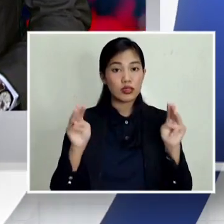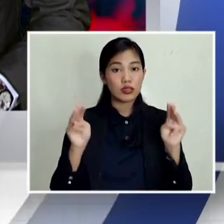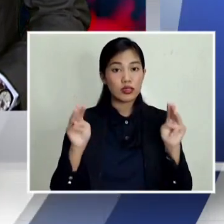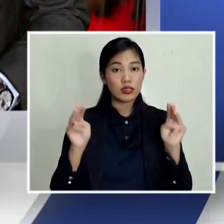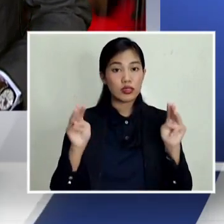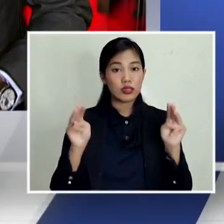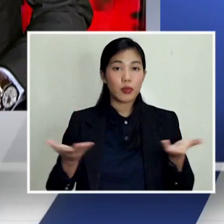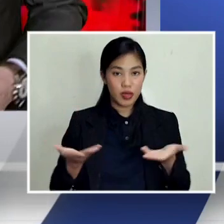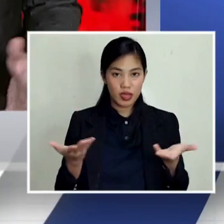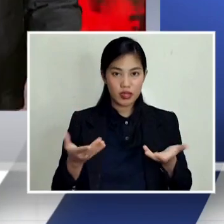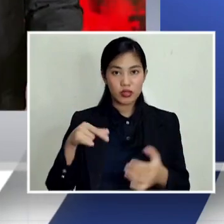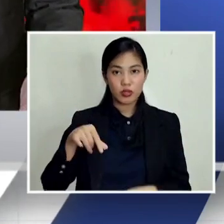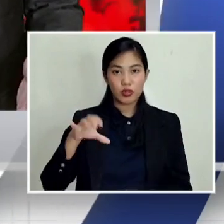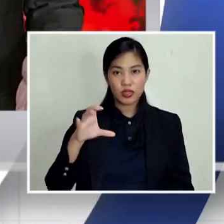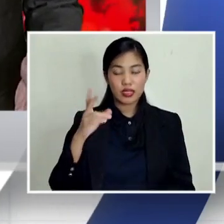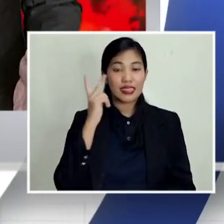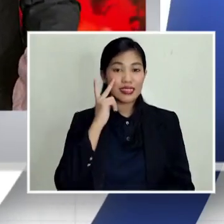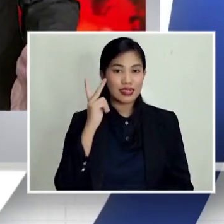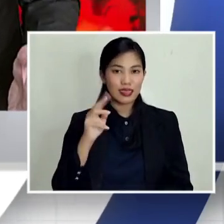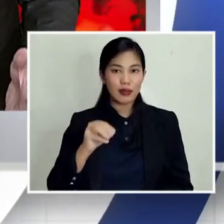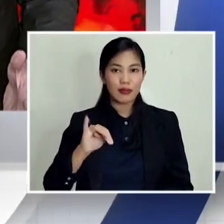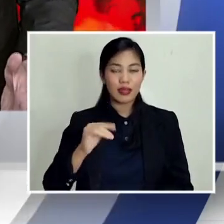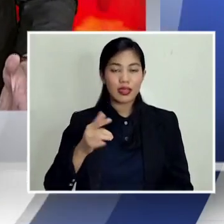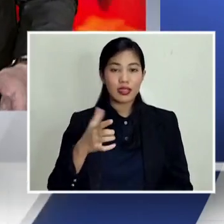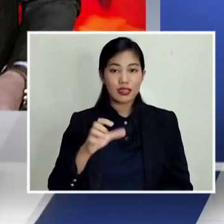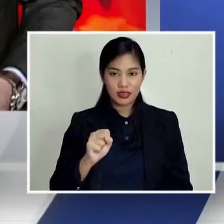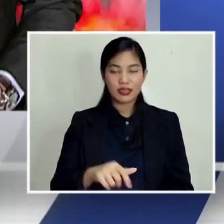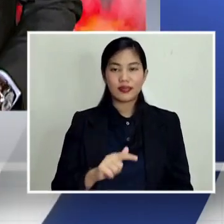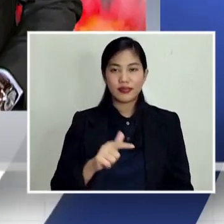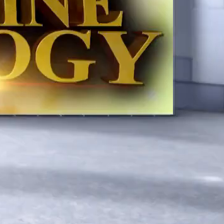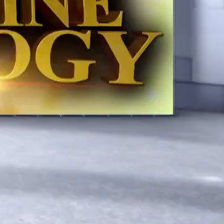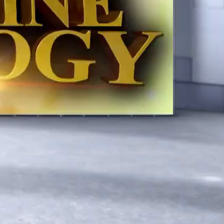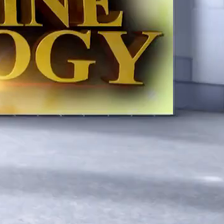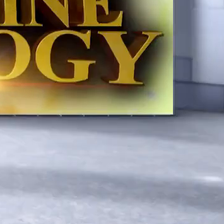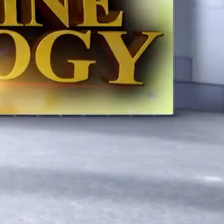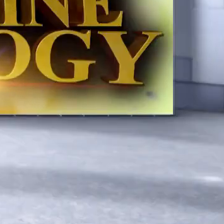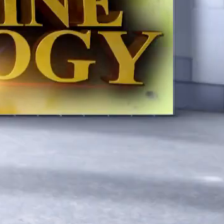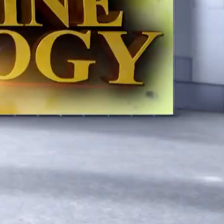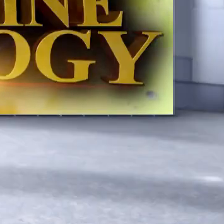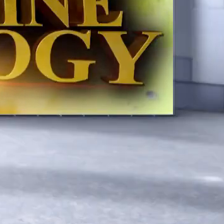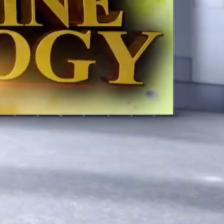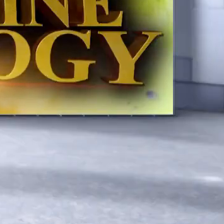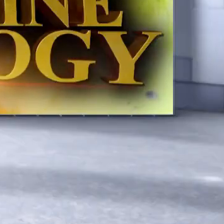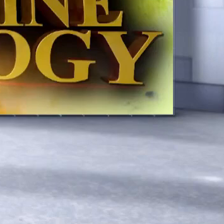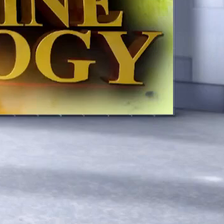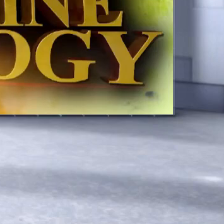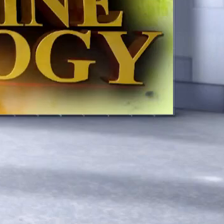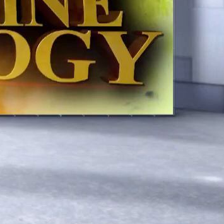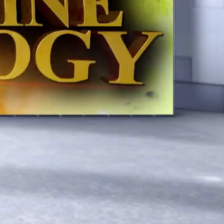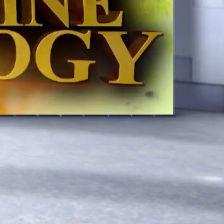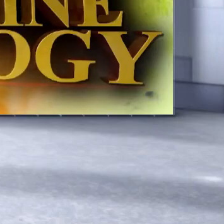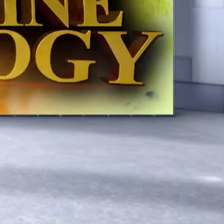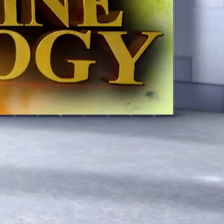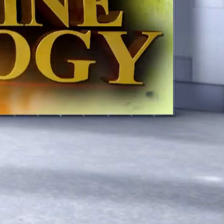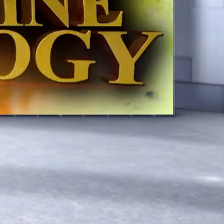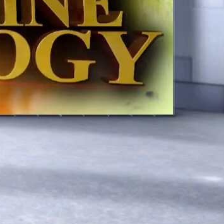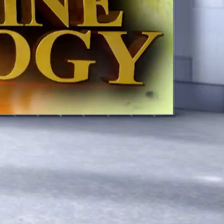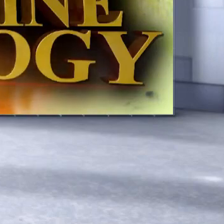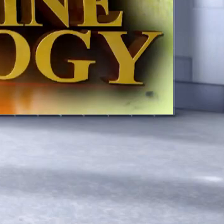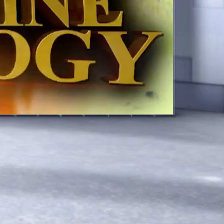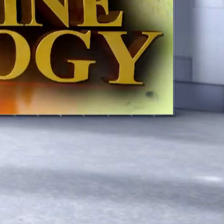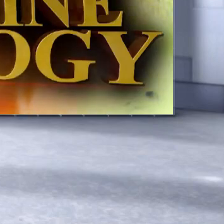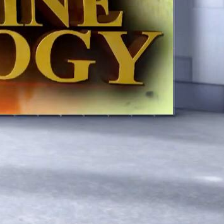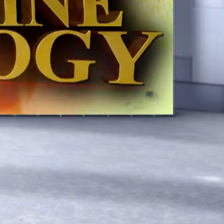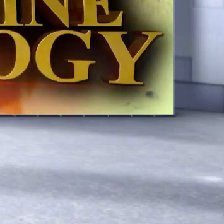Bustos. Mix! Ate B, ngayong balik eskwela na ang mga bata, mahalagang aralin ang Philippine folklore. At sa